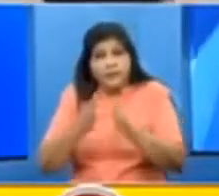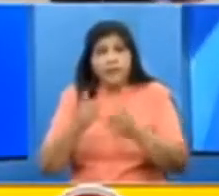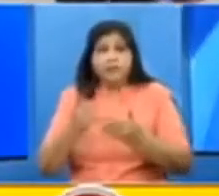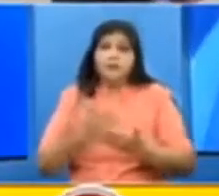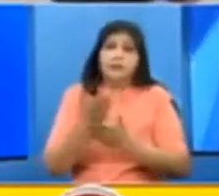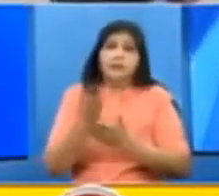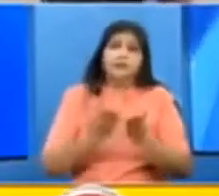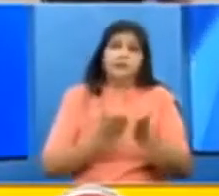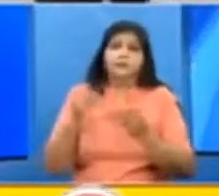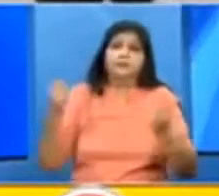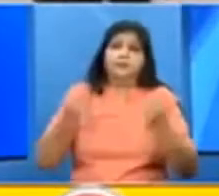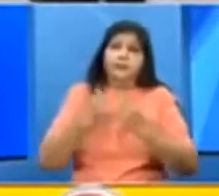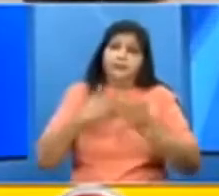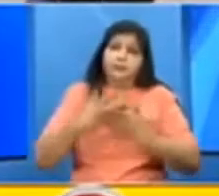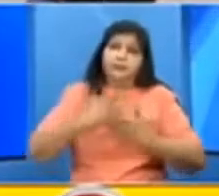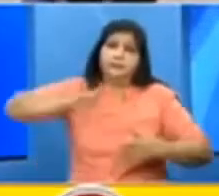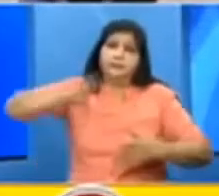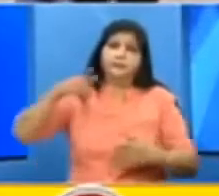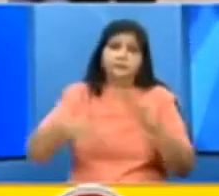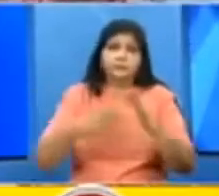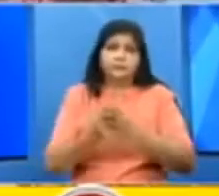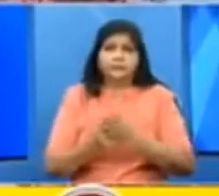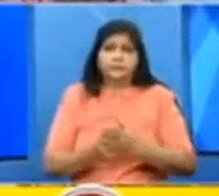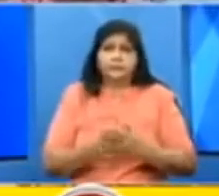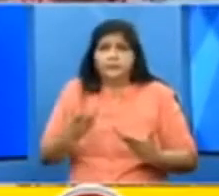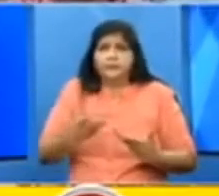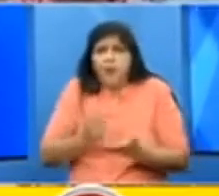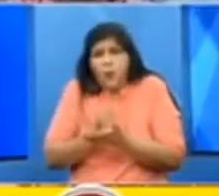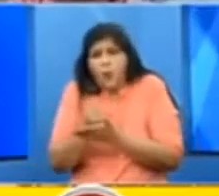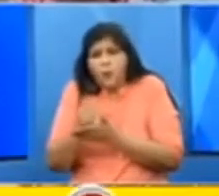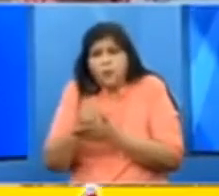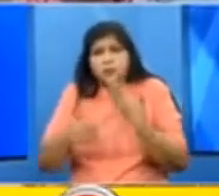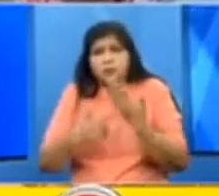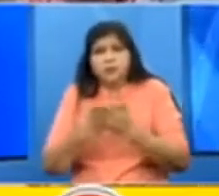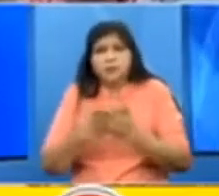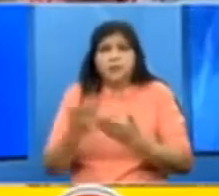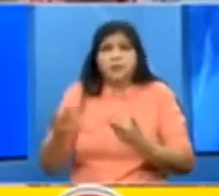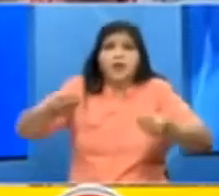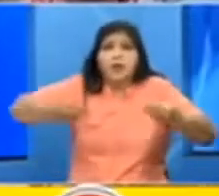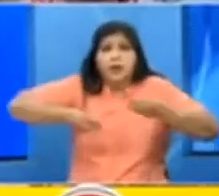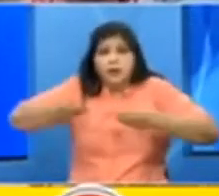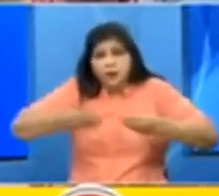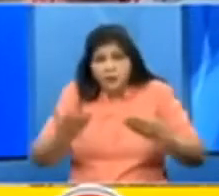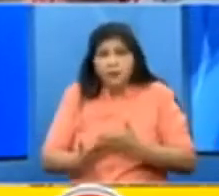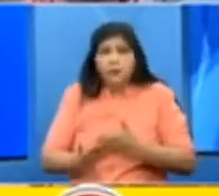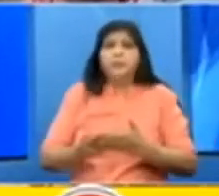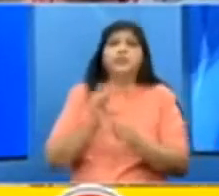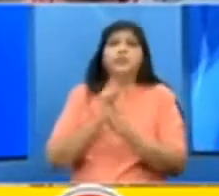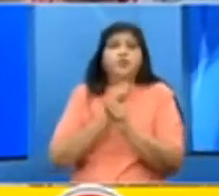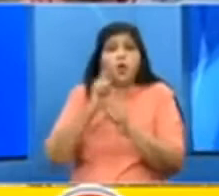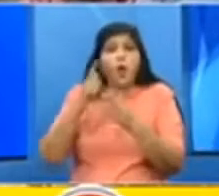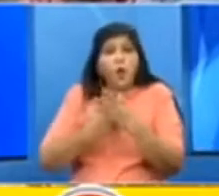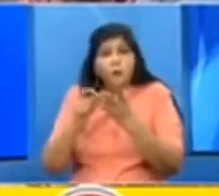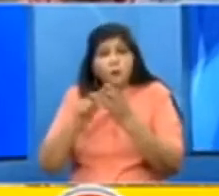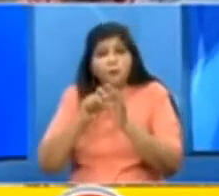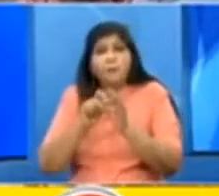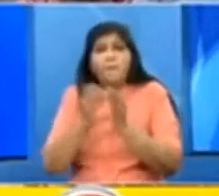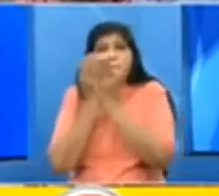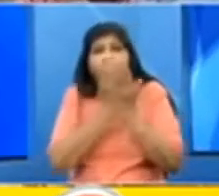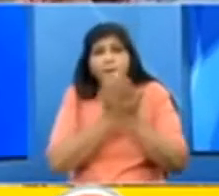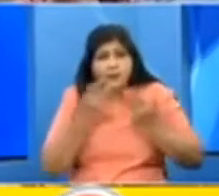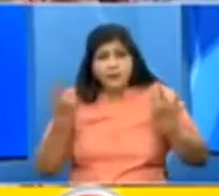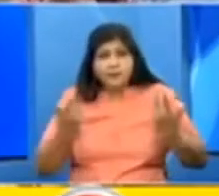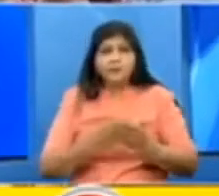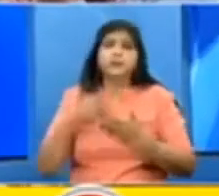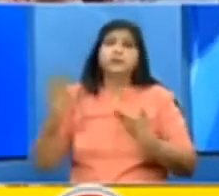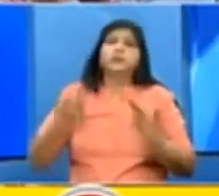है, तो दूसरी ओर कठोर मेहनत से व्यवसाय, नौकरी, पढ़ाई,